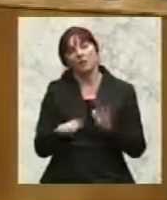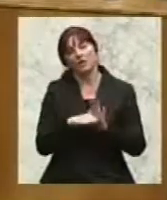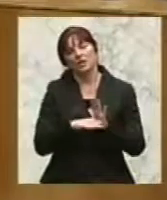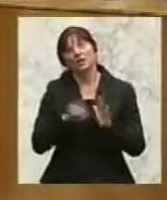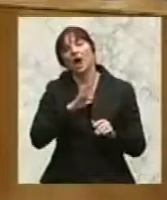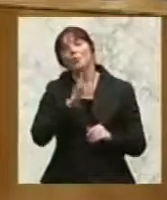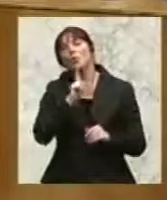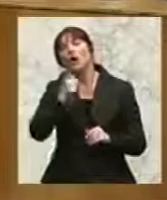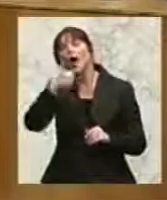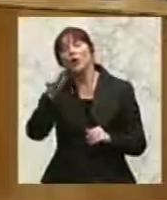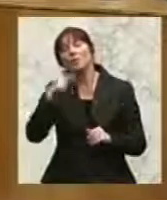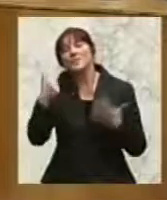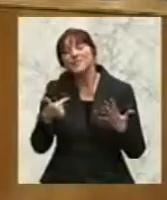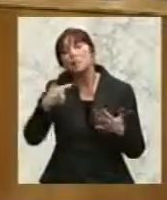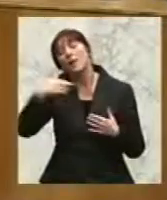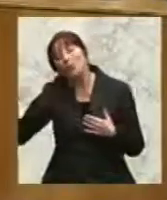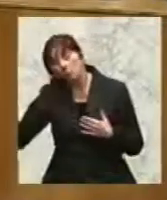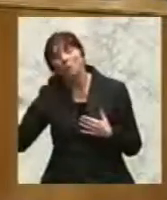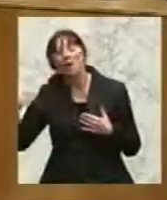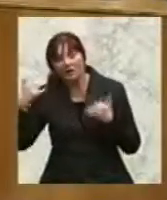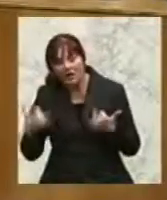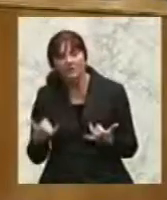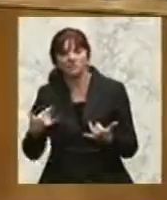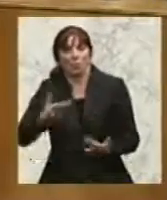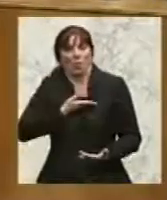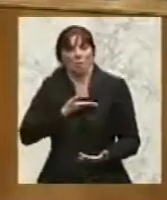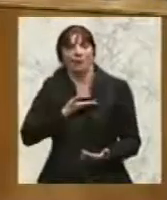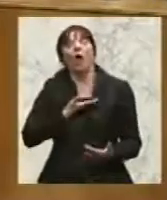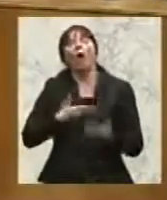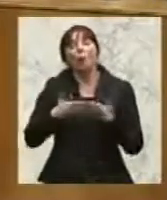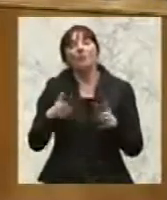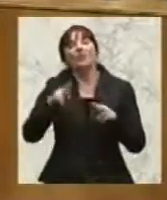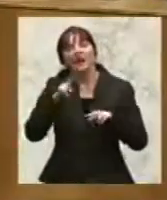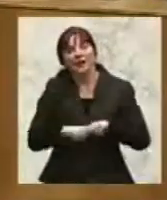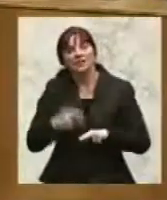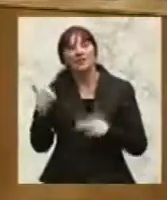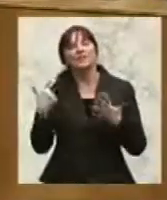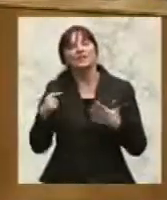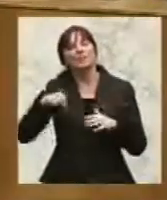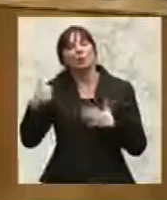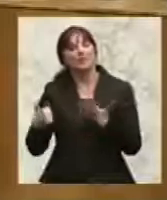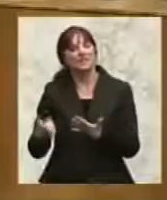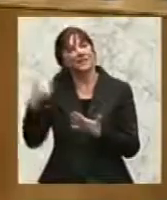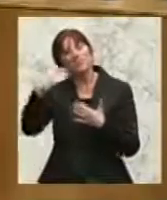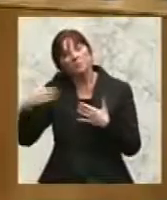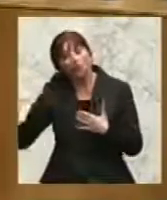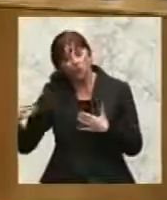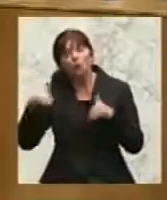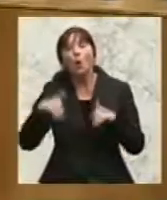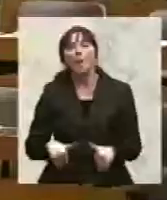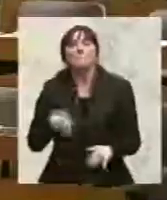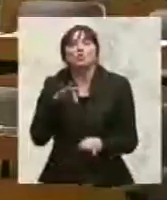Euro bedeckt. Der offene Rest von 7,6 Millionen Euro wäre durch Einsparungen des Rechnungshofes zu